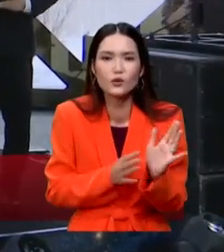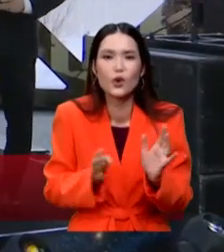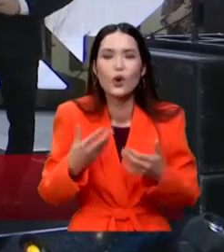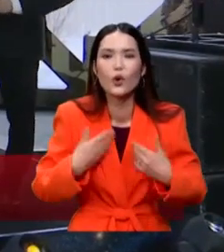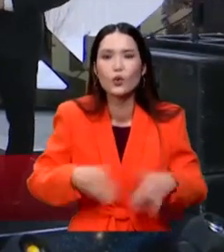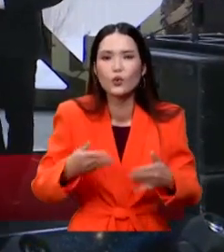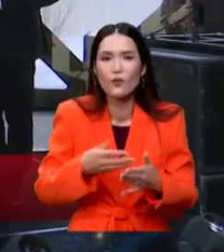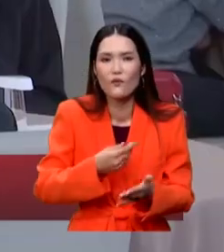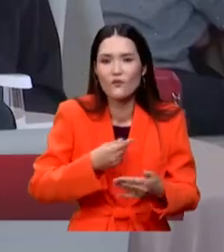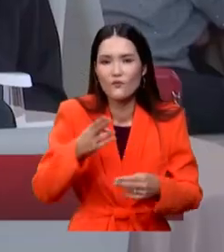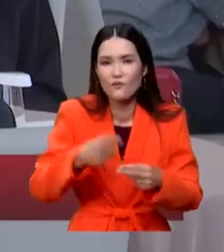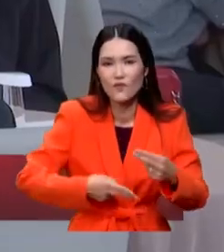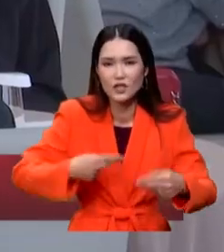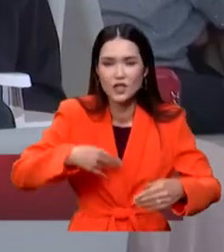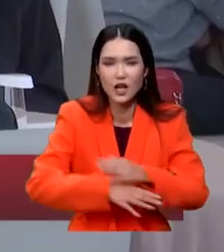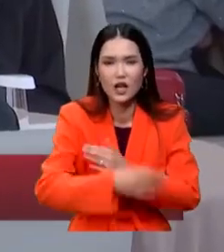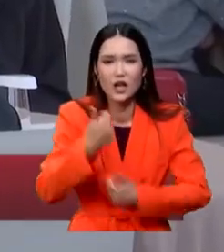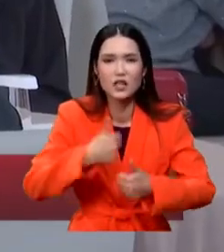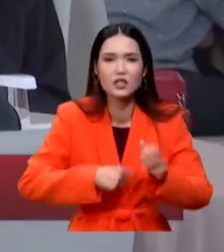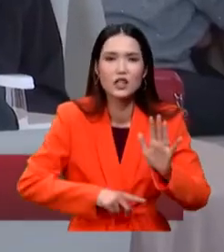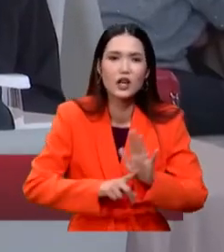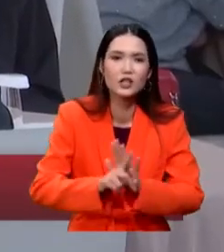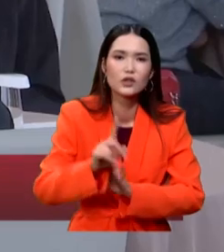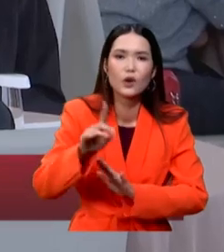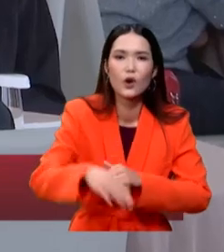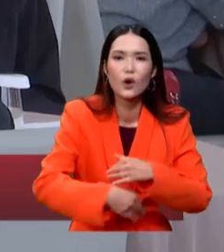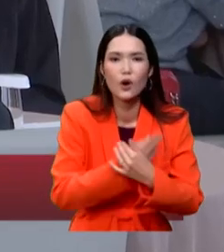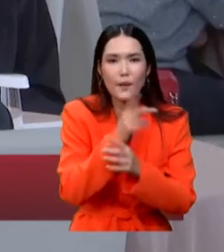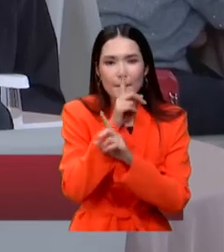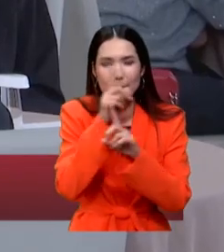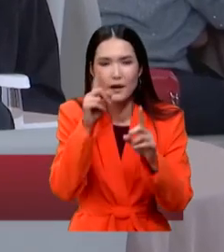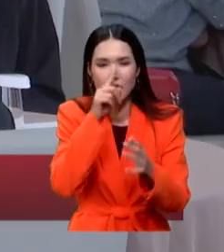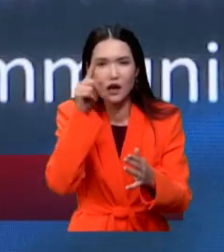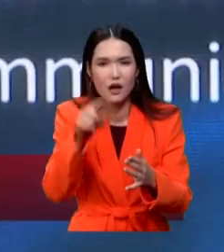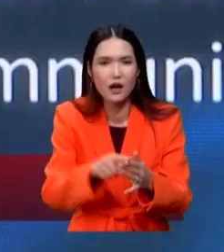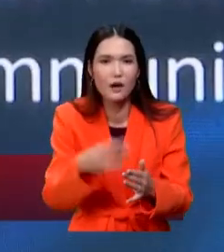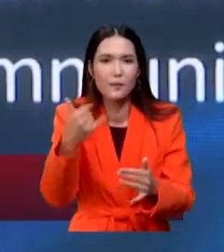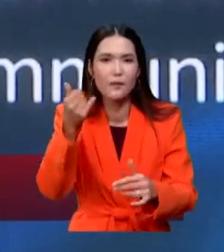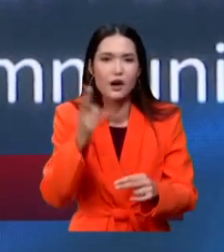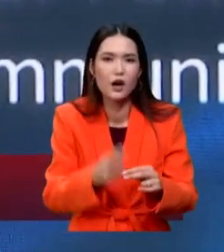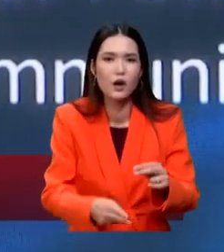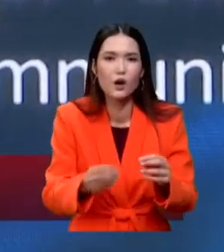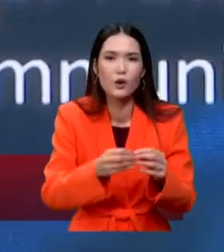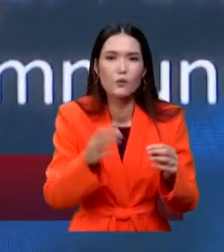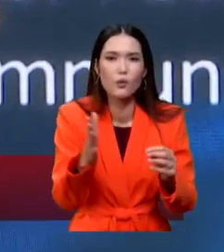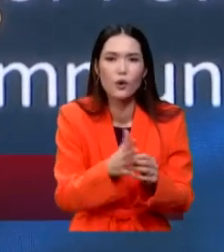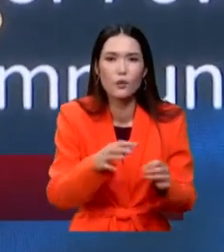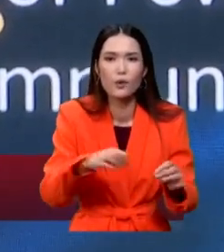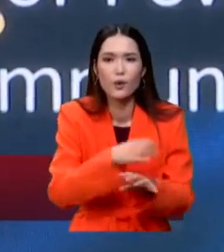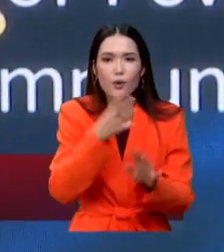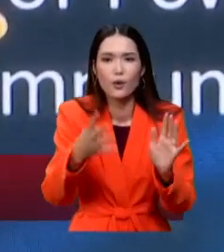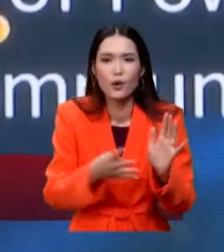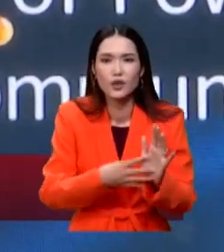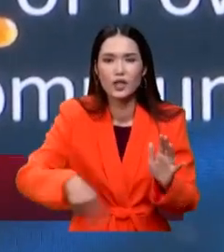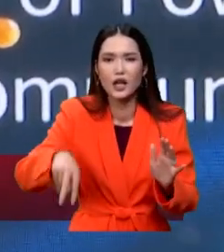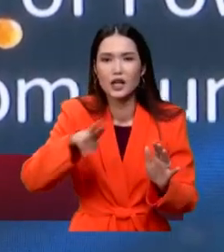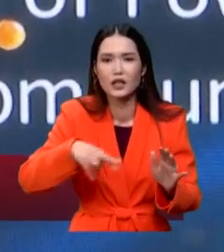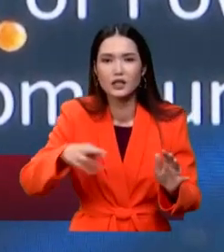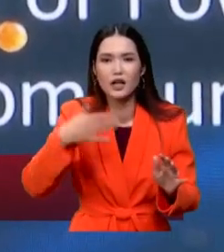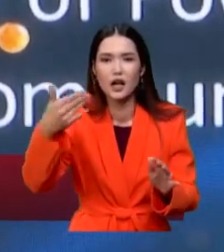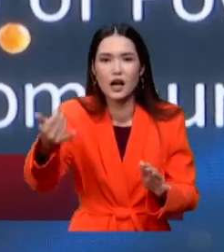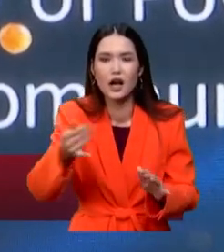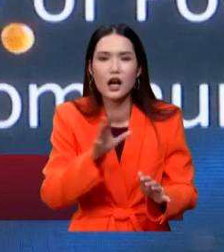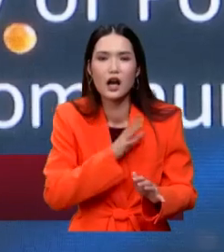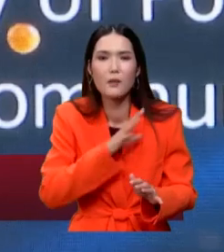финалға шықты. Жарыс барысында олар жаңашыл көзқарасымен ерекше көзге түсті. Финалистер 15-19 желтоқсан аралығында